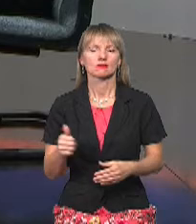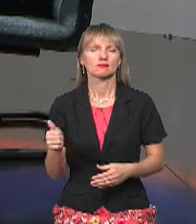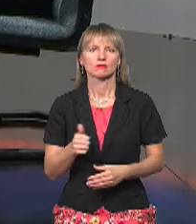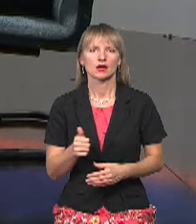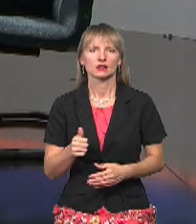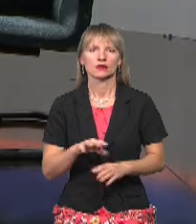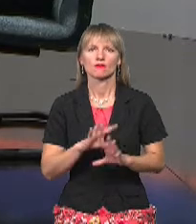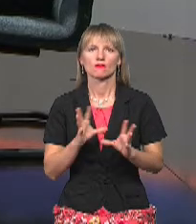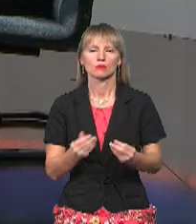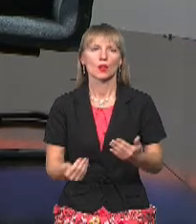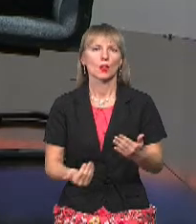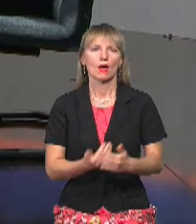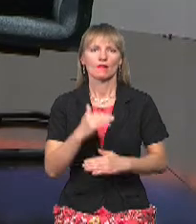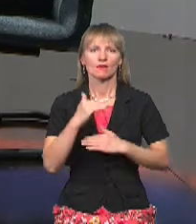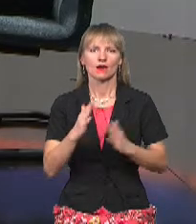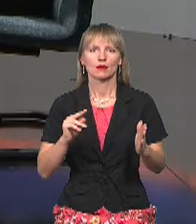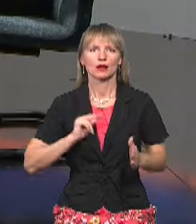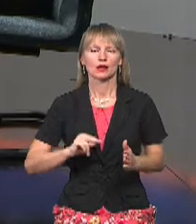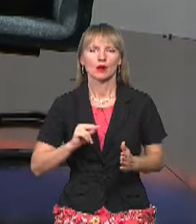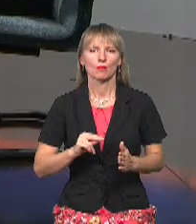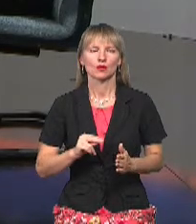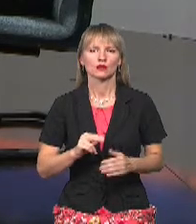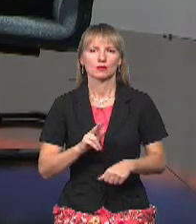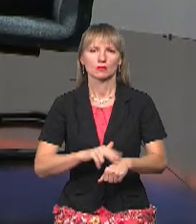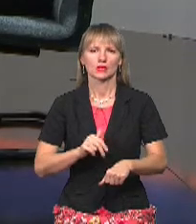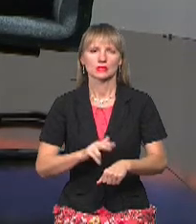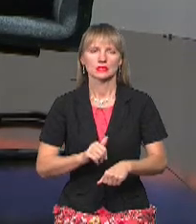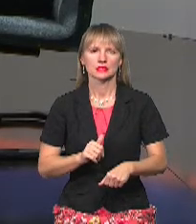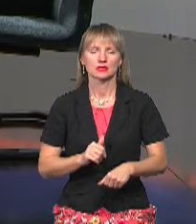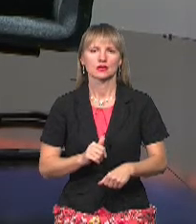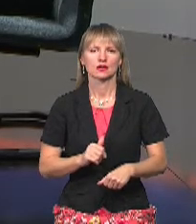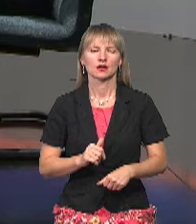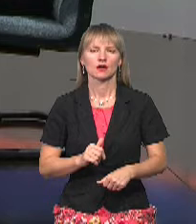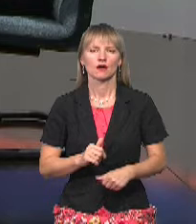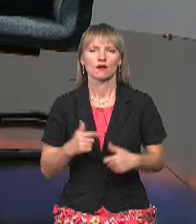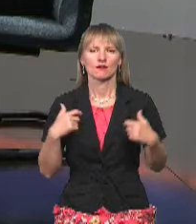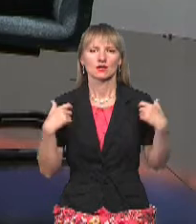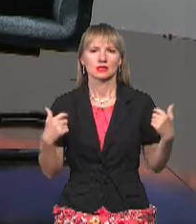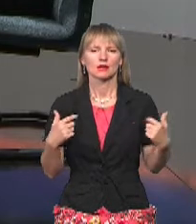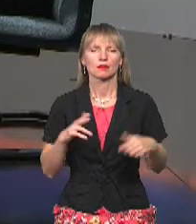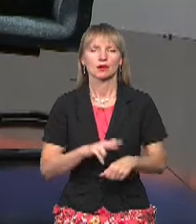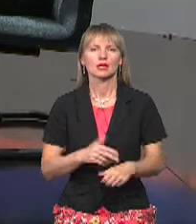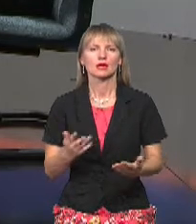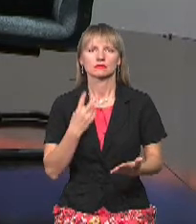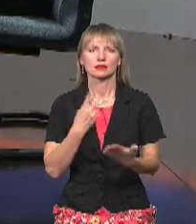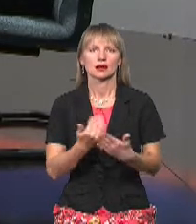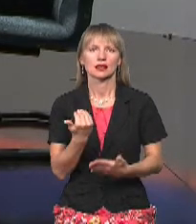це взагалі новий формат роботи дільничного офіцера поліції, який передбачає